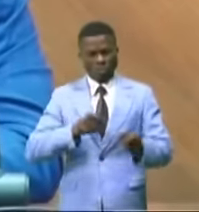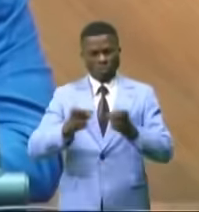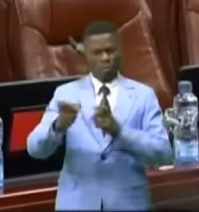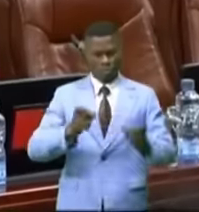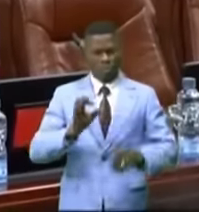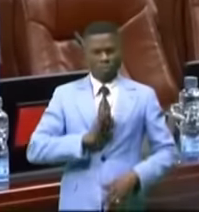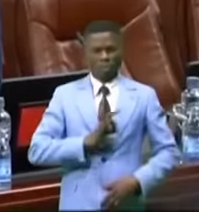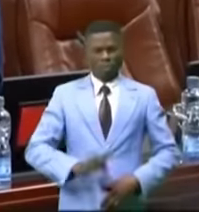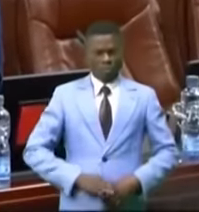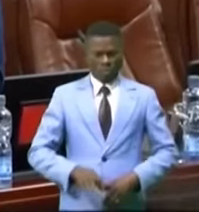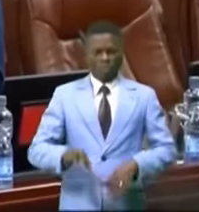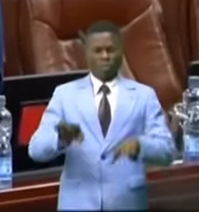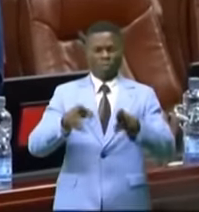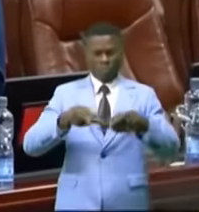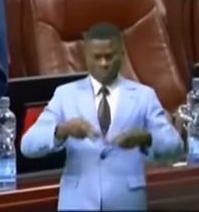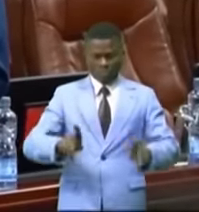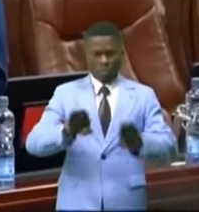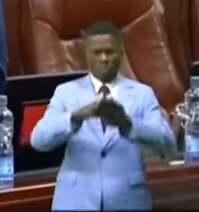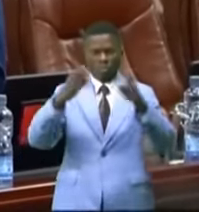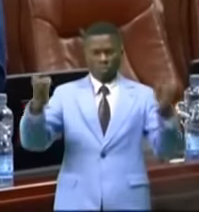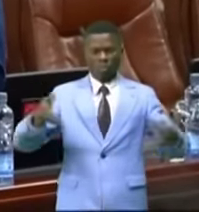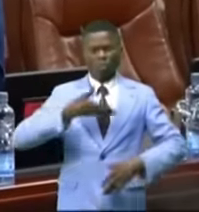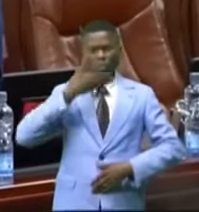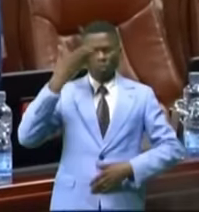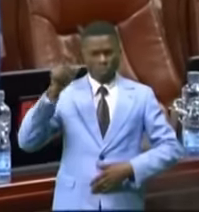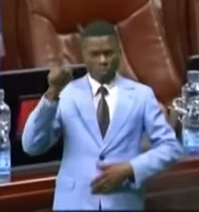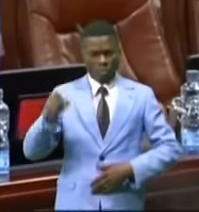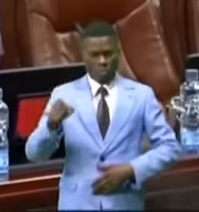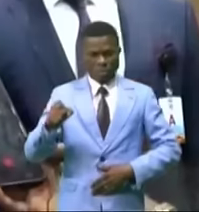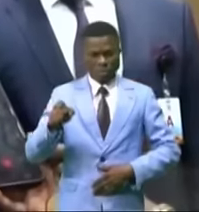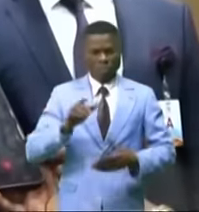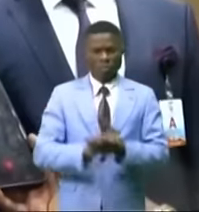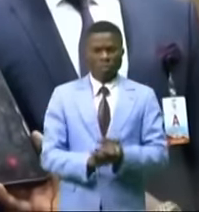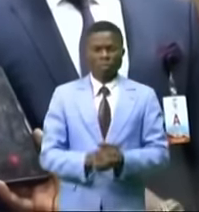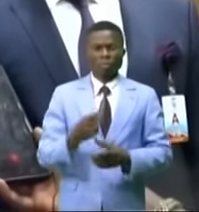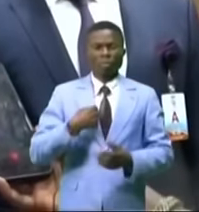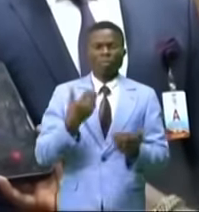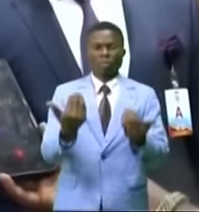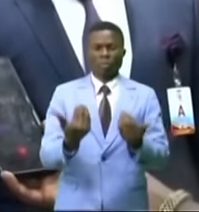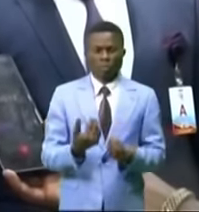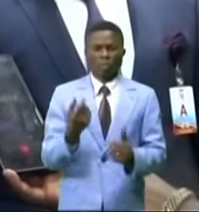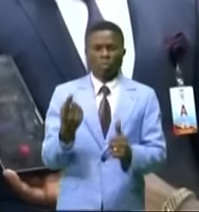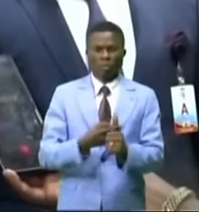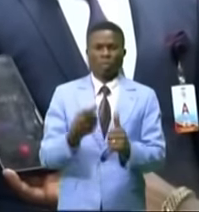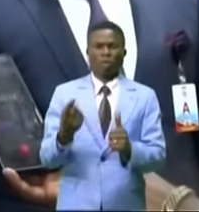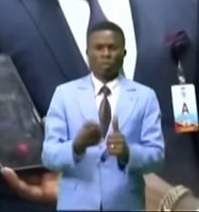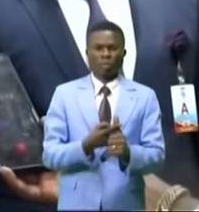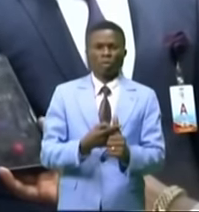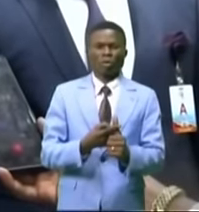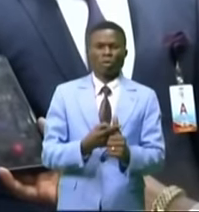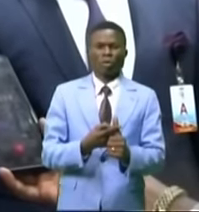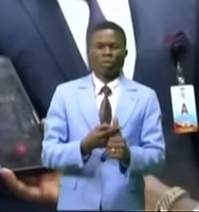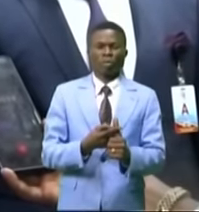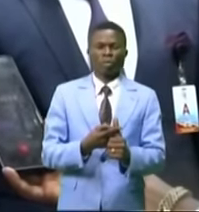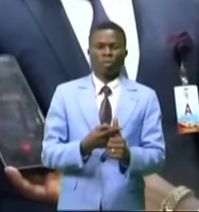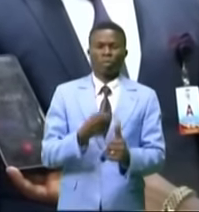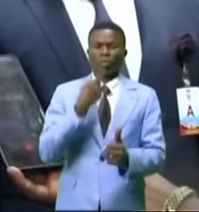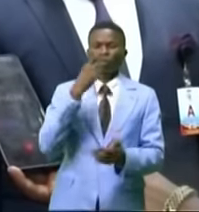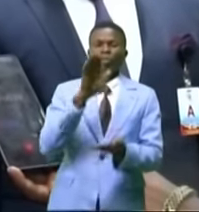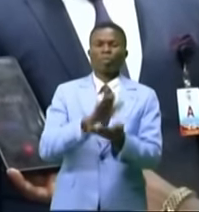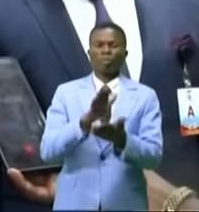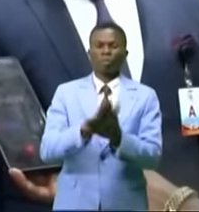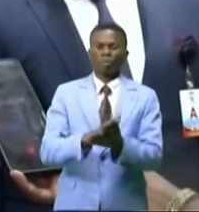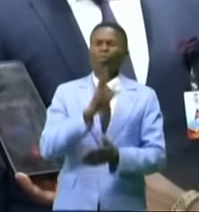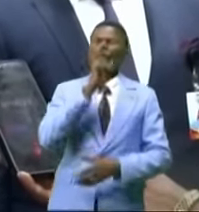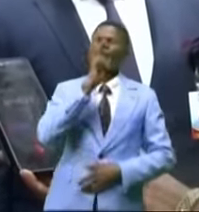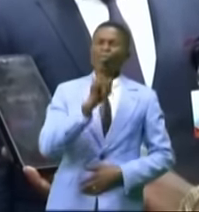l'ouverture d'esprit du président Mahamat Idriss Déby. J'aimerais tout d'abord remercier très